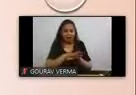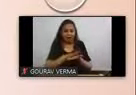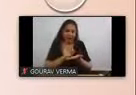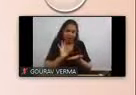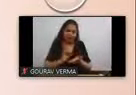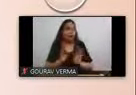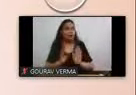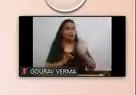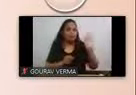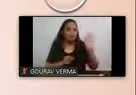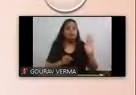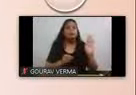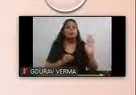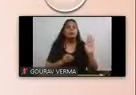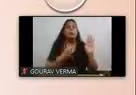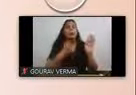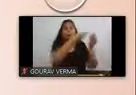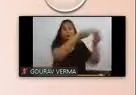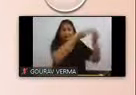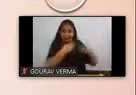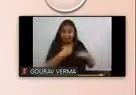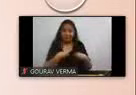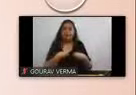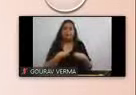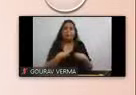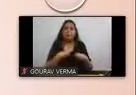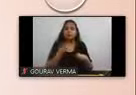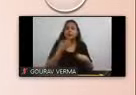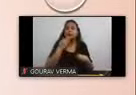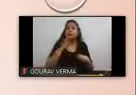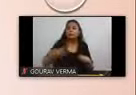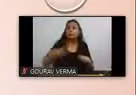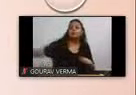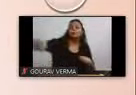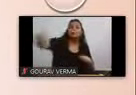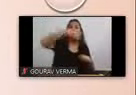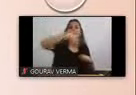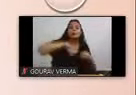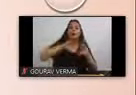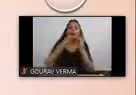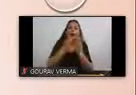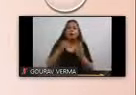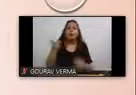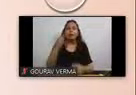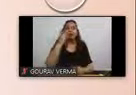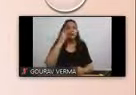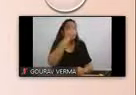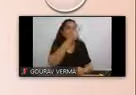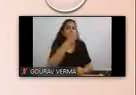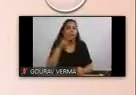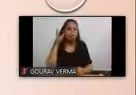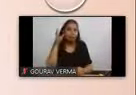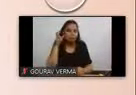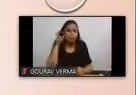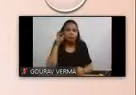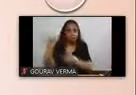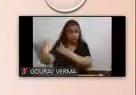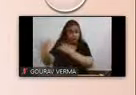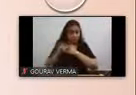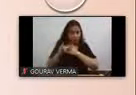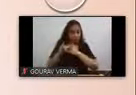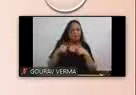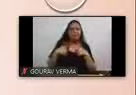देनी पड़ती, जरूरी नहीं है कि और बच्चे जिस माध्यम से सुन रहे हैं, देख रहे हैं, उसी तरीके से वो